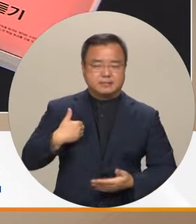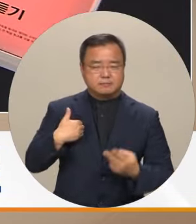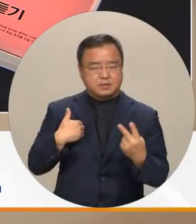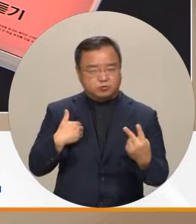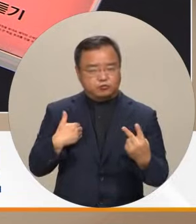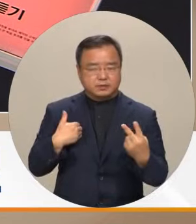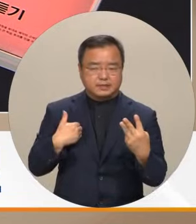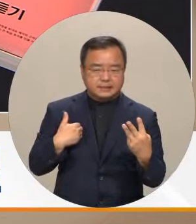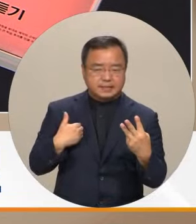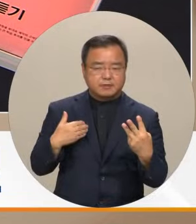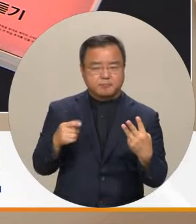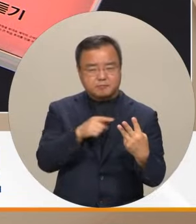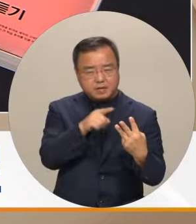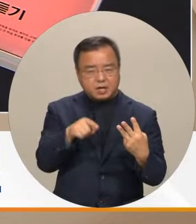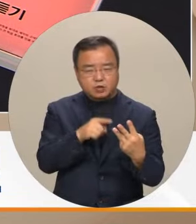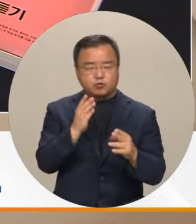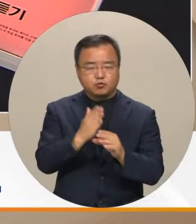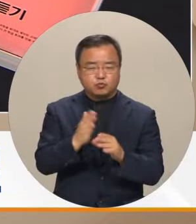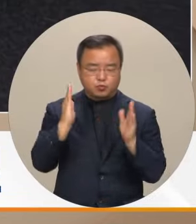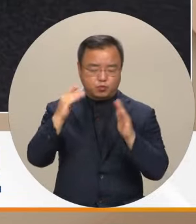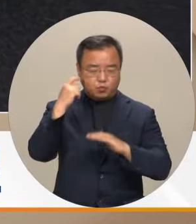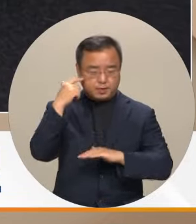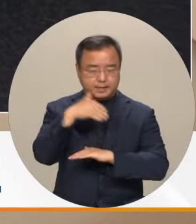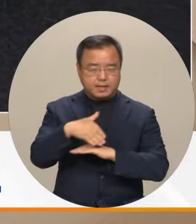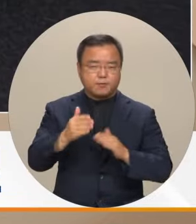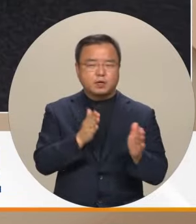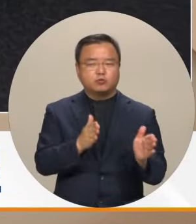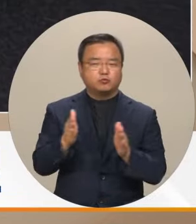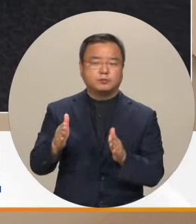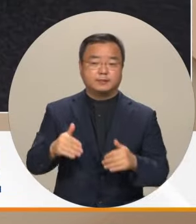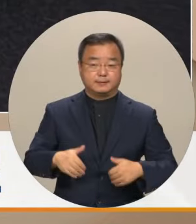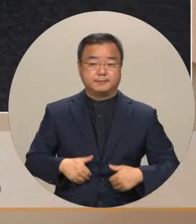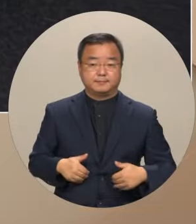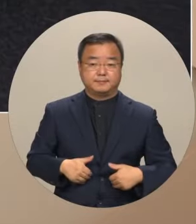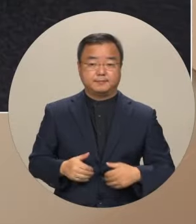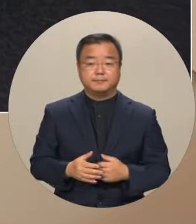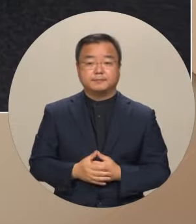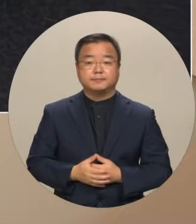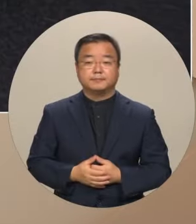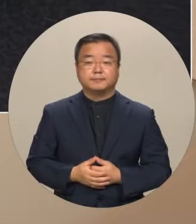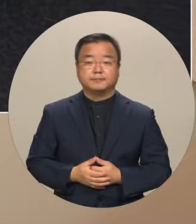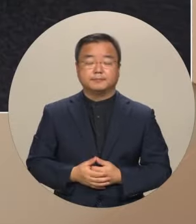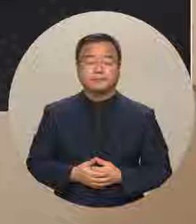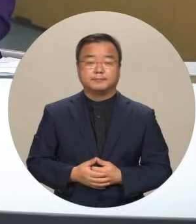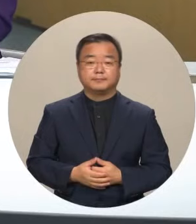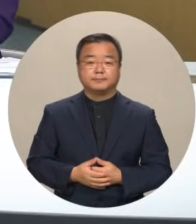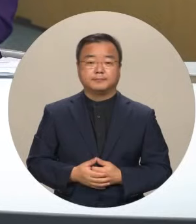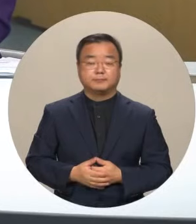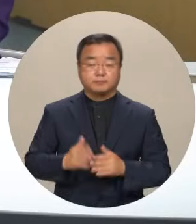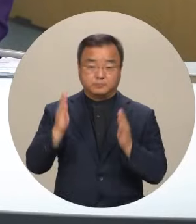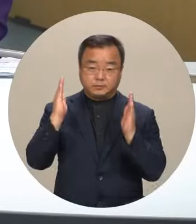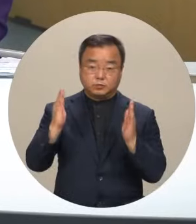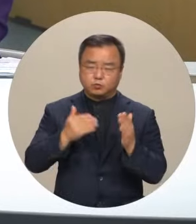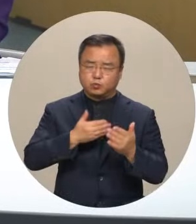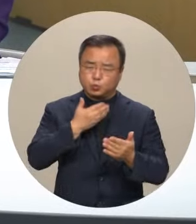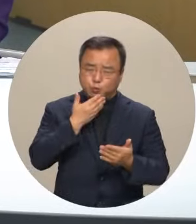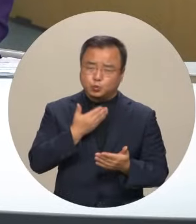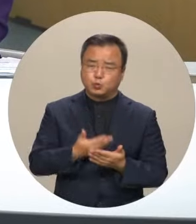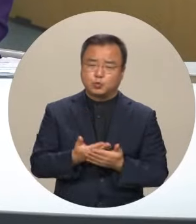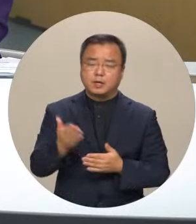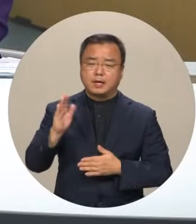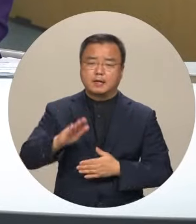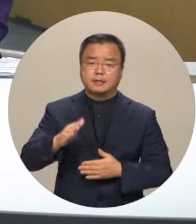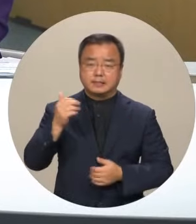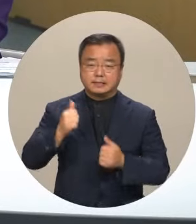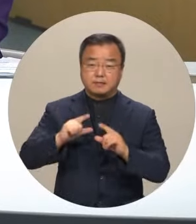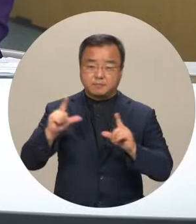세계 영역을 중심으로 학업 계획을 세우는 것이 훨씬 더 바람직할 거라고 생각합니다네 공부도 중요하지만 사실 수능 시험